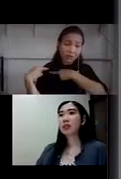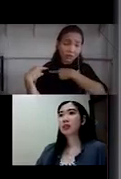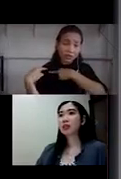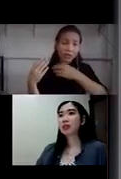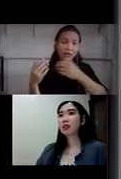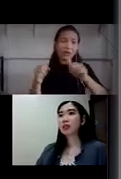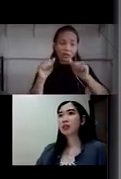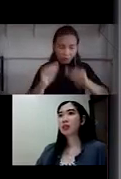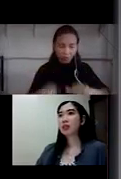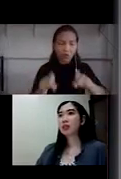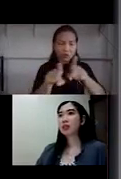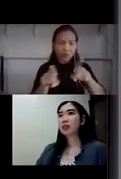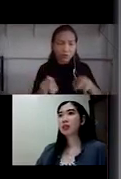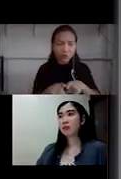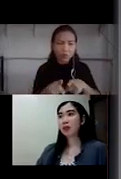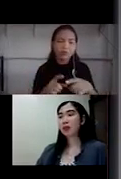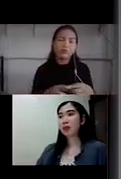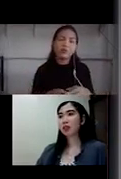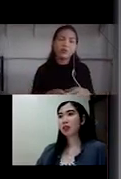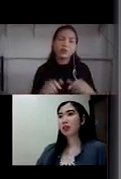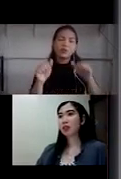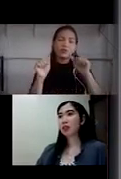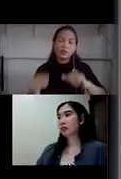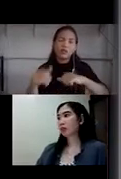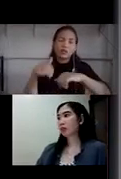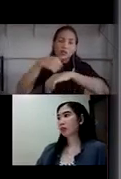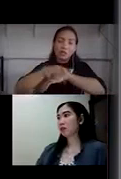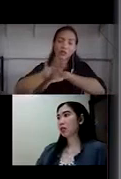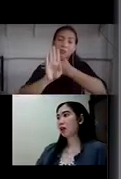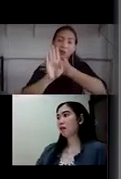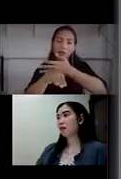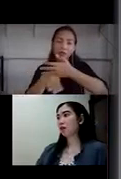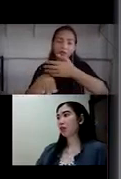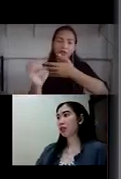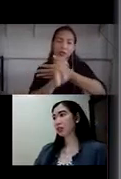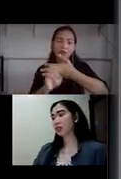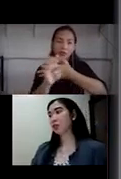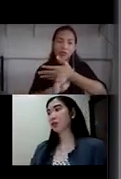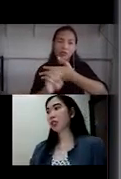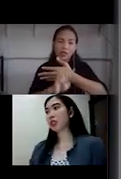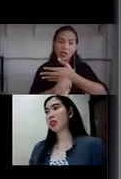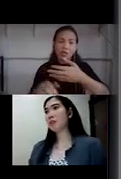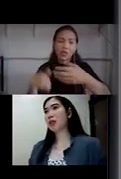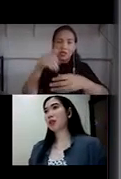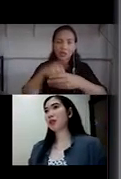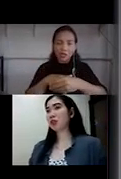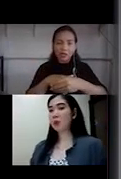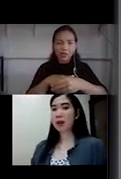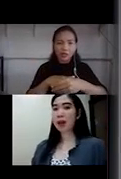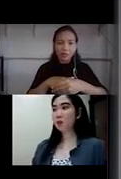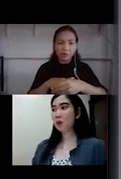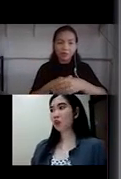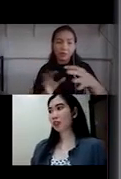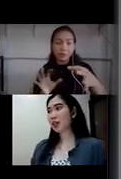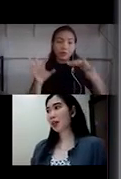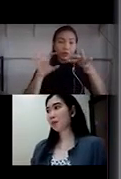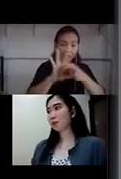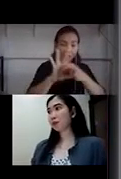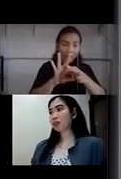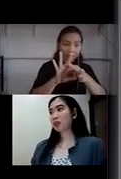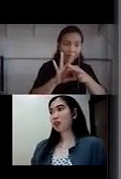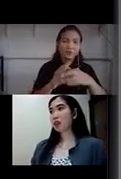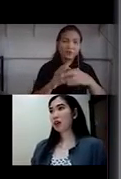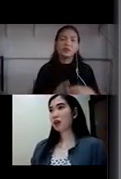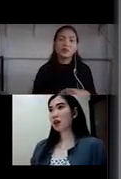can send email din on behalf of this email. So, paano po? Kunyari,